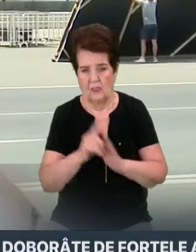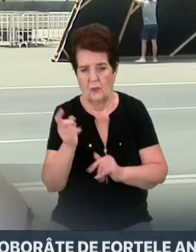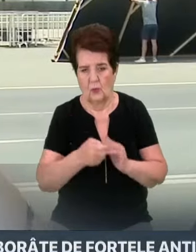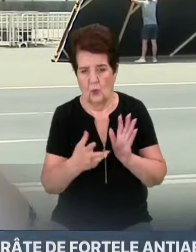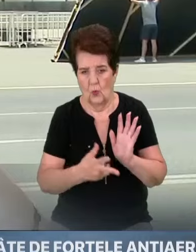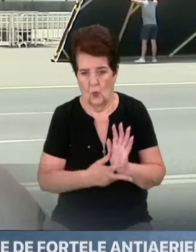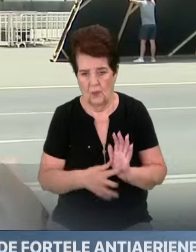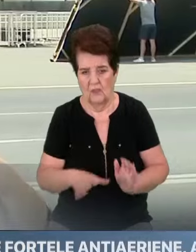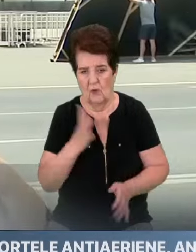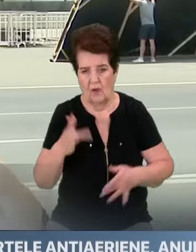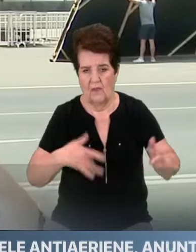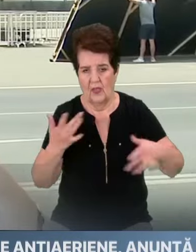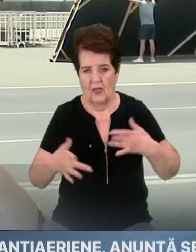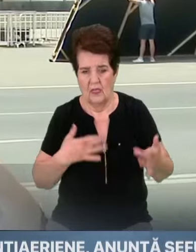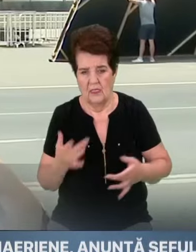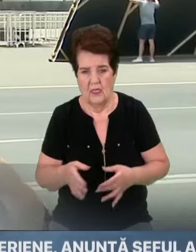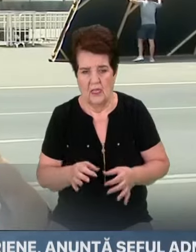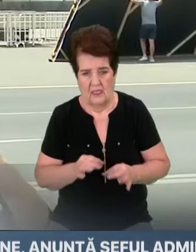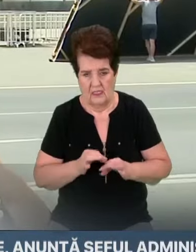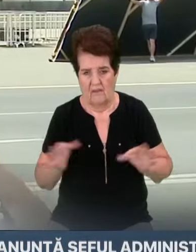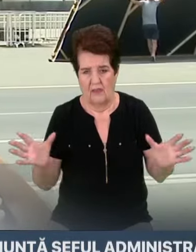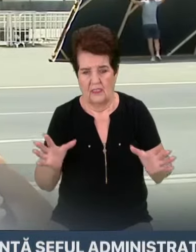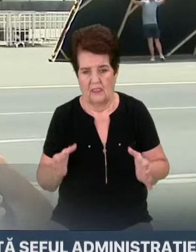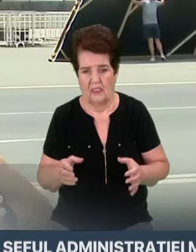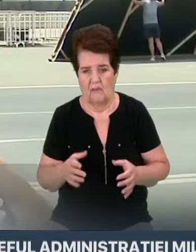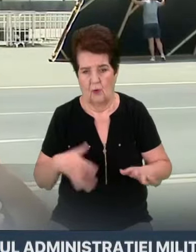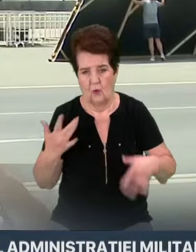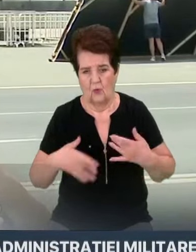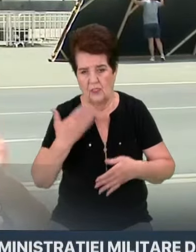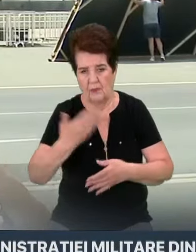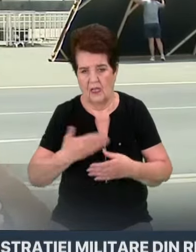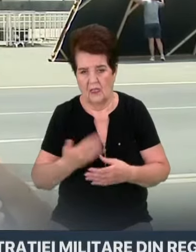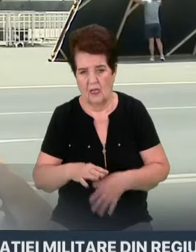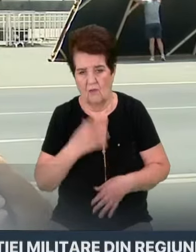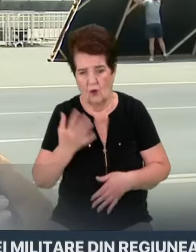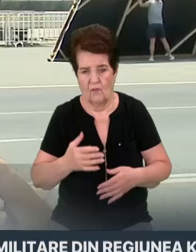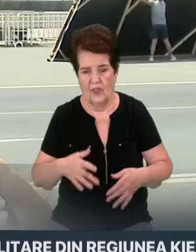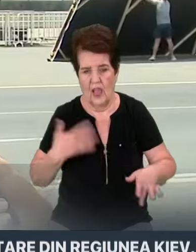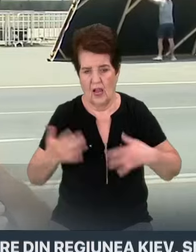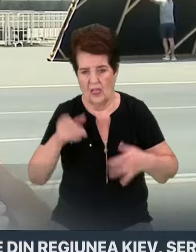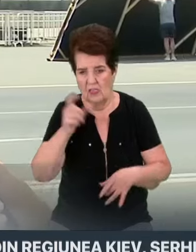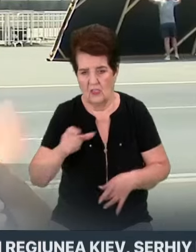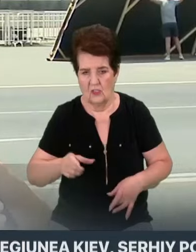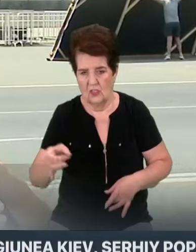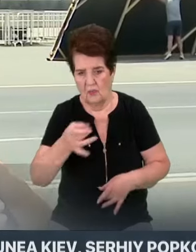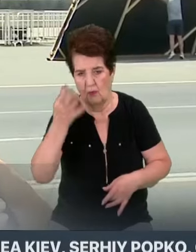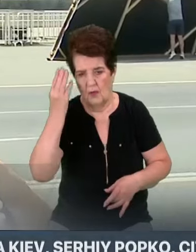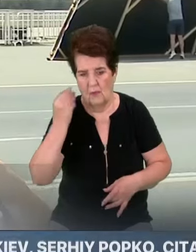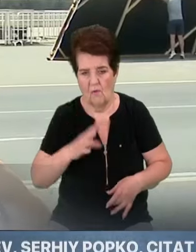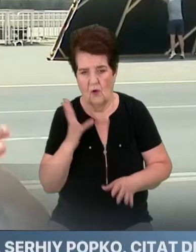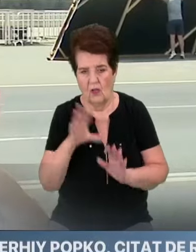va demara concertul festiv, un spectacol care de asemenea va include artiști din Republica Moldova,